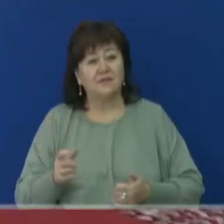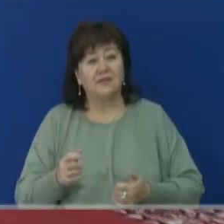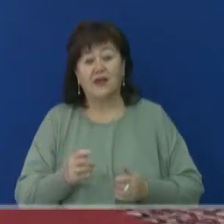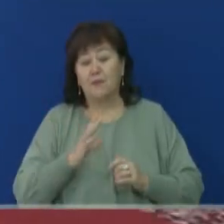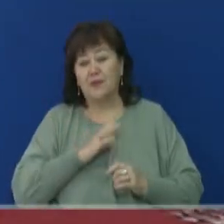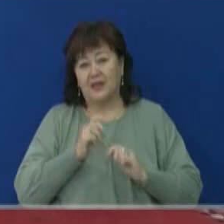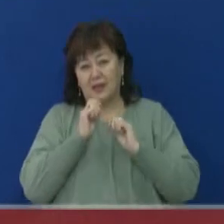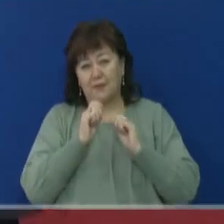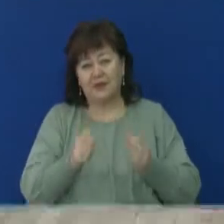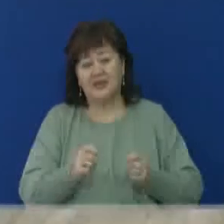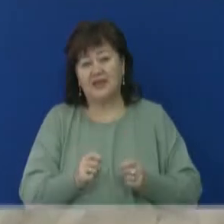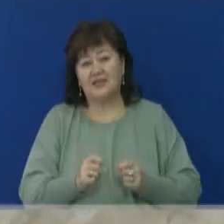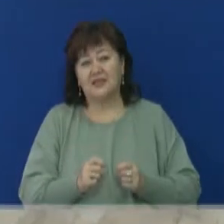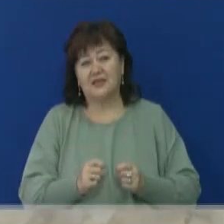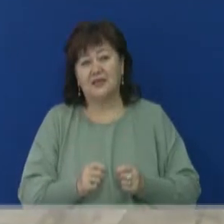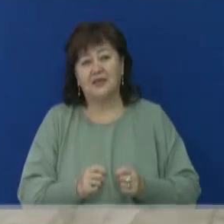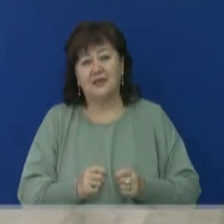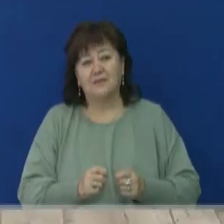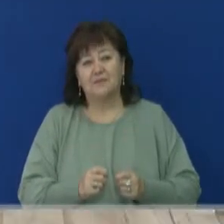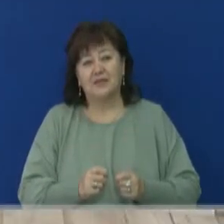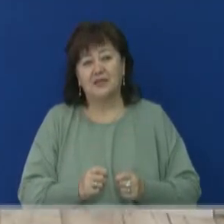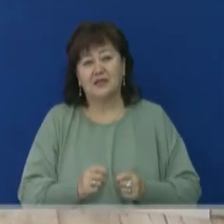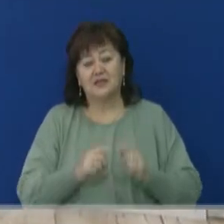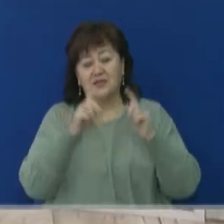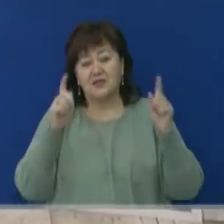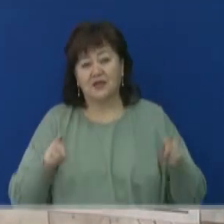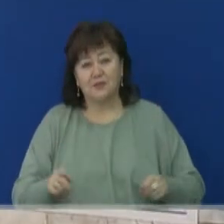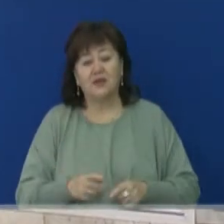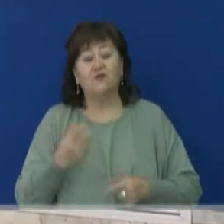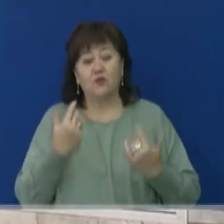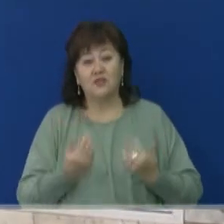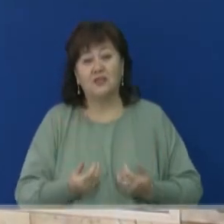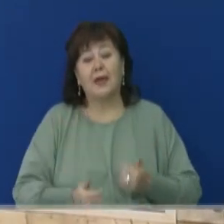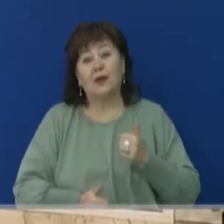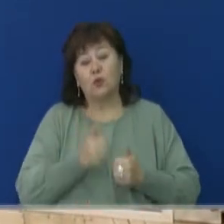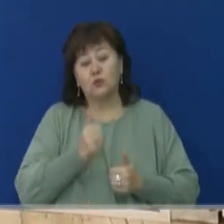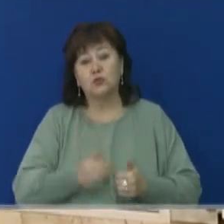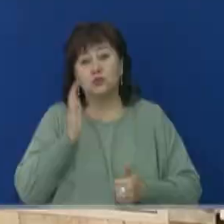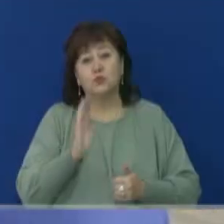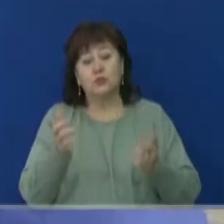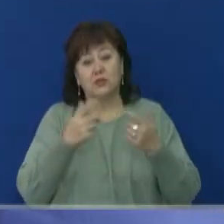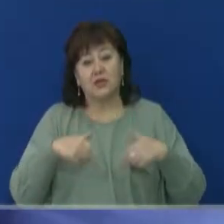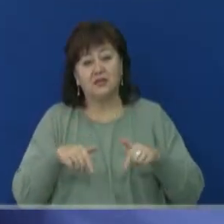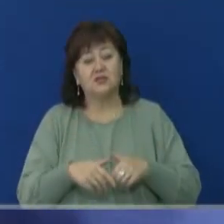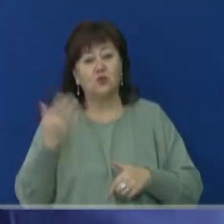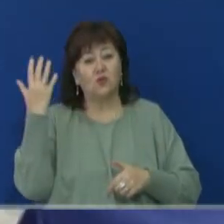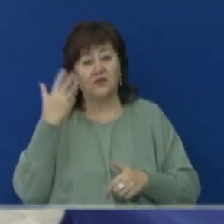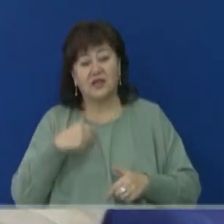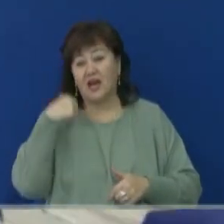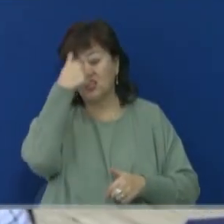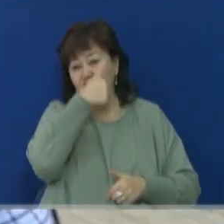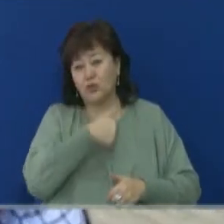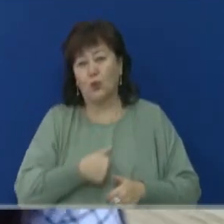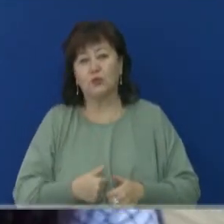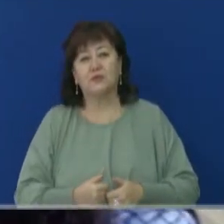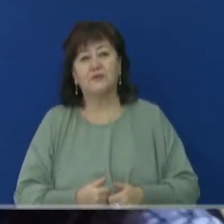қаржылай сыйлықтар табыс етілді. Айта кетейік, республикалық байқауды жыл сайын дәстүрлі түрде өткізу жоспарлануда. Аслан Ертісбаев, Айдос